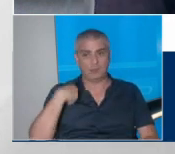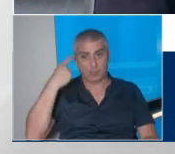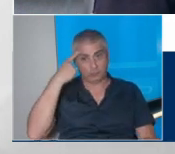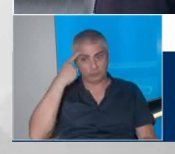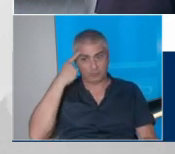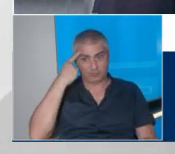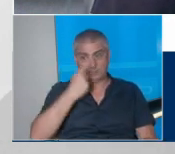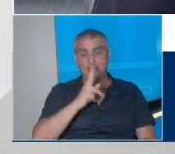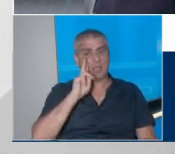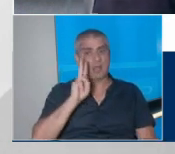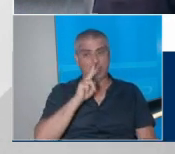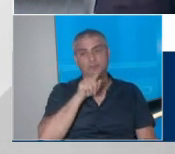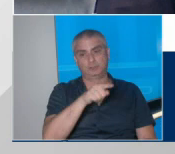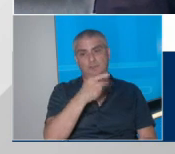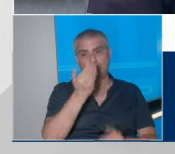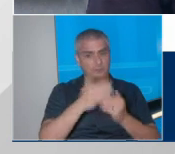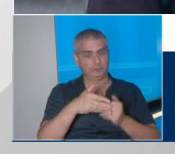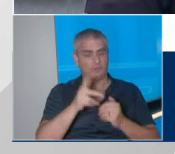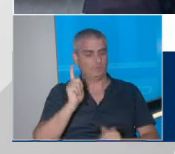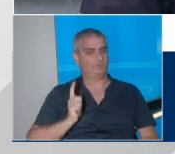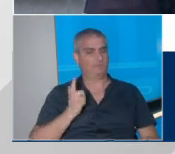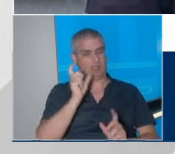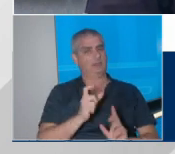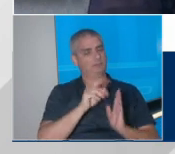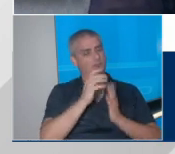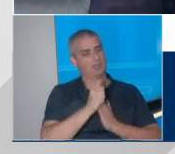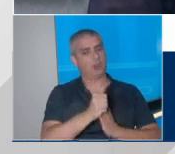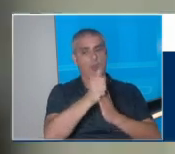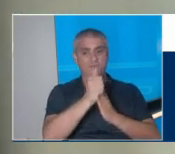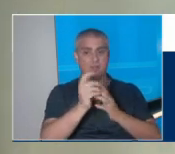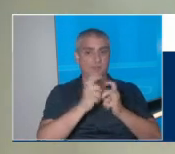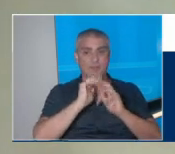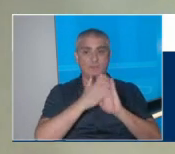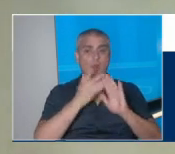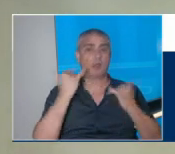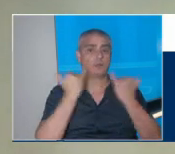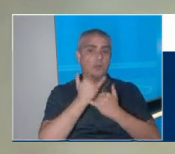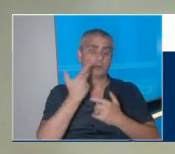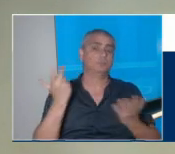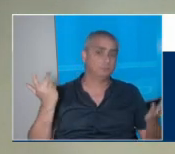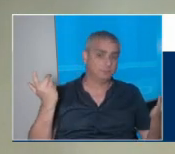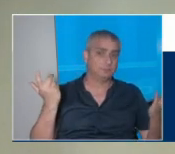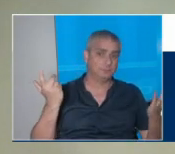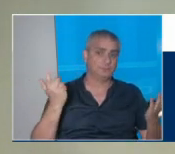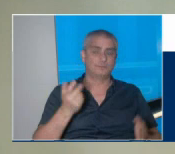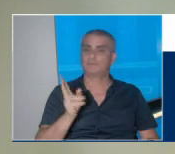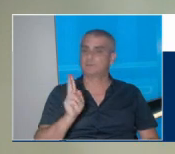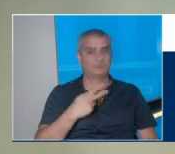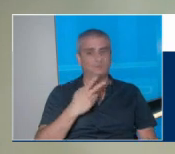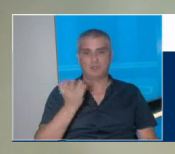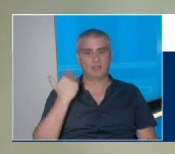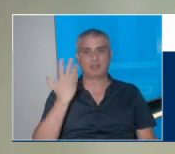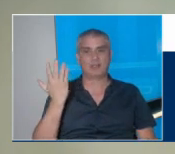חושבת שהילד שקד היא בסוף הפרסונה, היא זאת שהייתה צריכה להוביל את זה, עם כל הטעויות ומה שזה אומר, אי אפשר היה